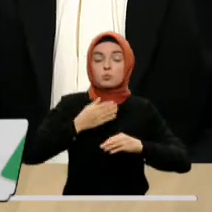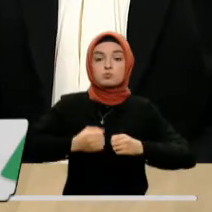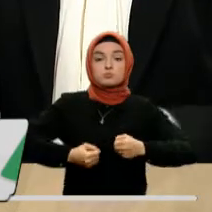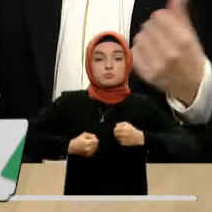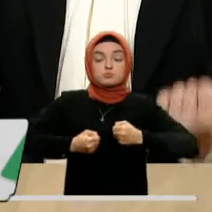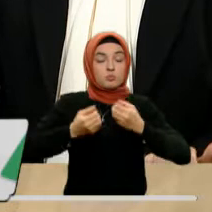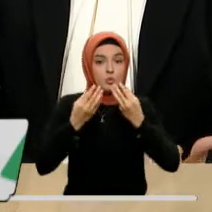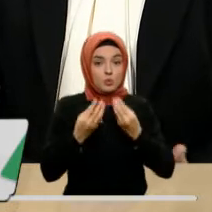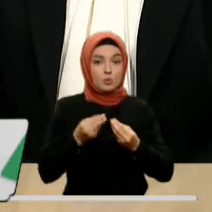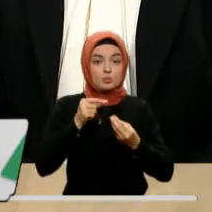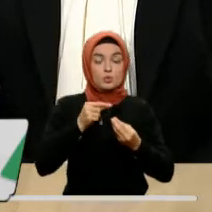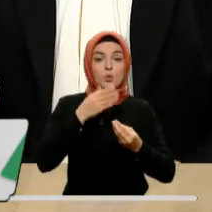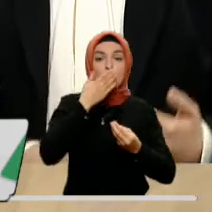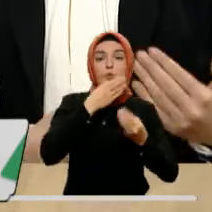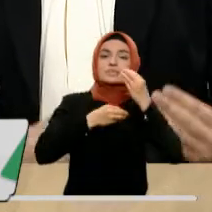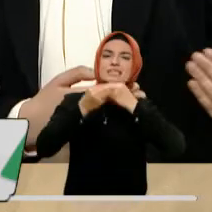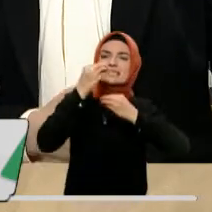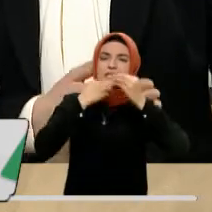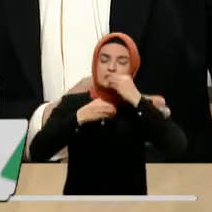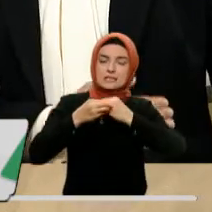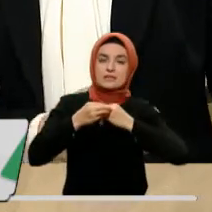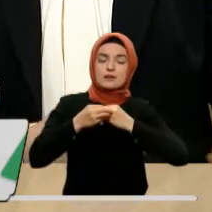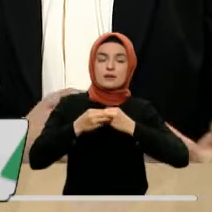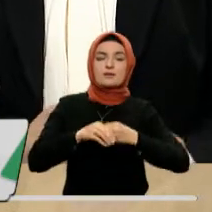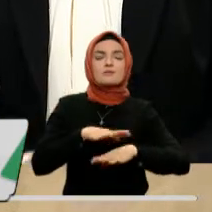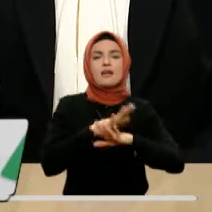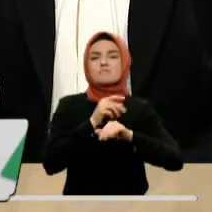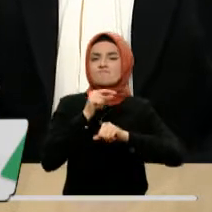Bunun sebebi okulda yedikleridir. Aslında her dönem farklı